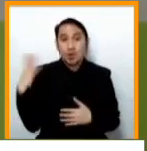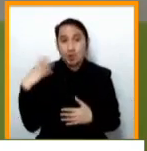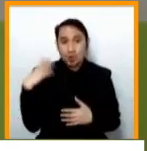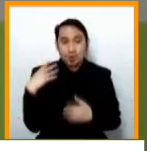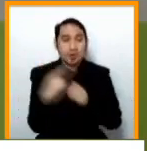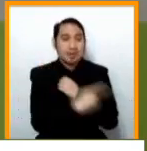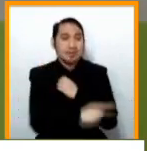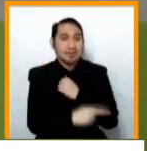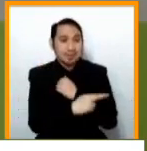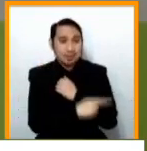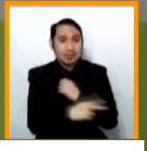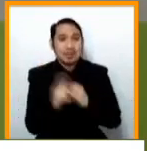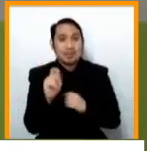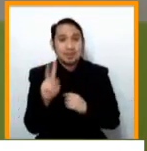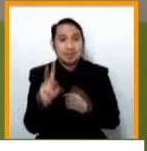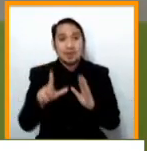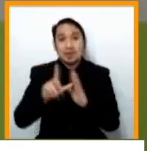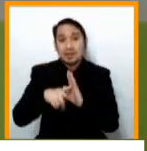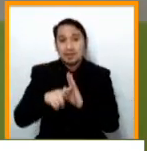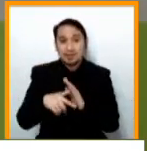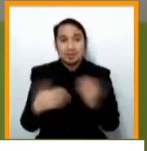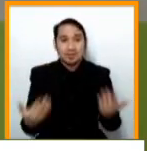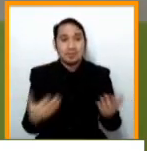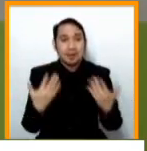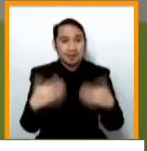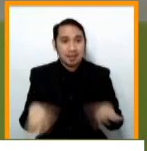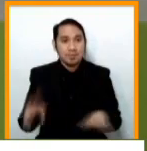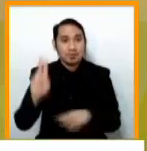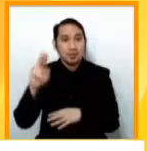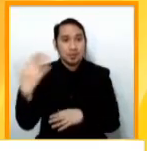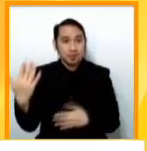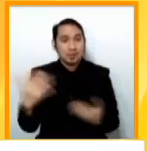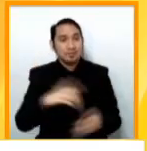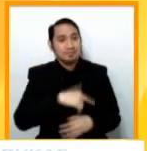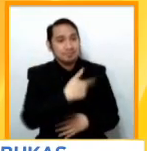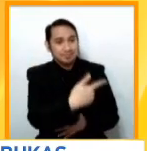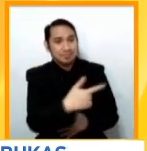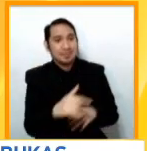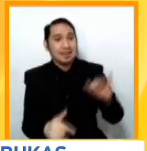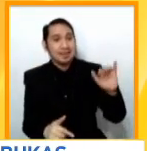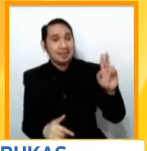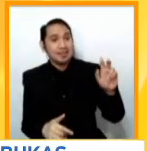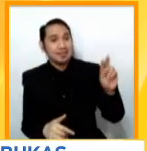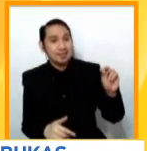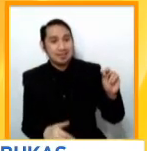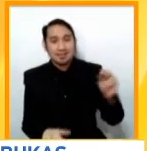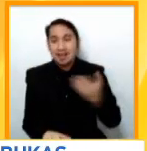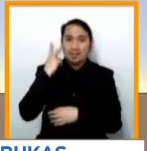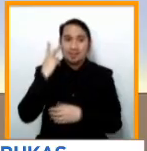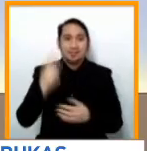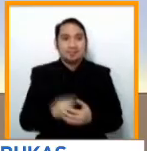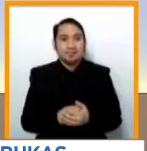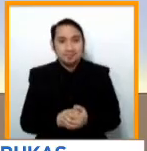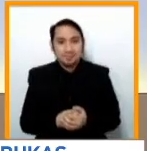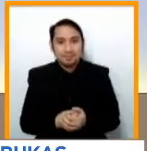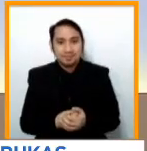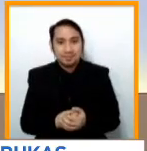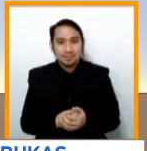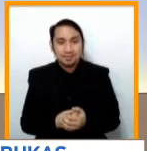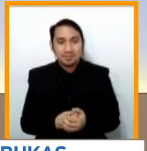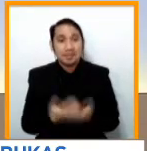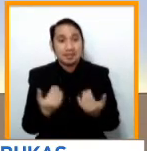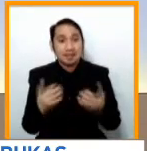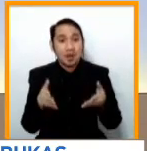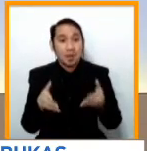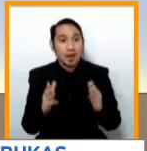Edition maya-maya pagkatapos ng unang hirit. Ivan? Maraming salamat, Caitlin Revilla. Kinapayagan na rin